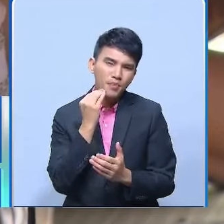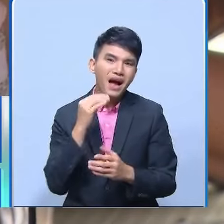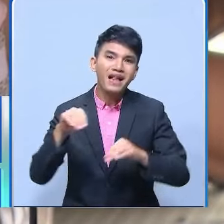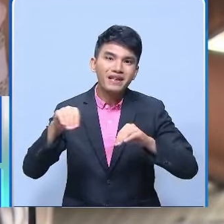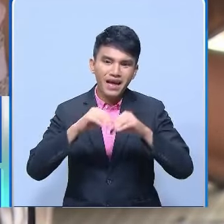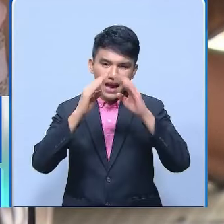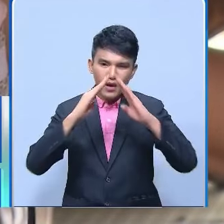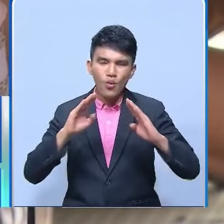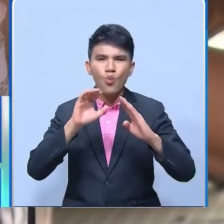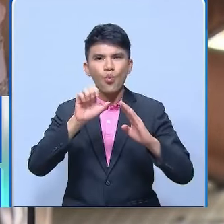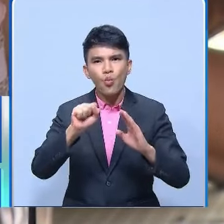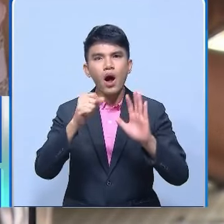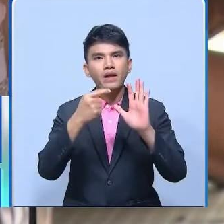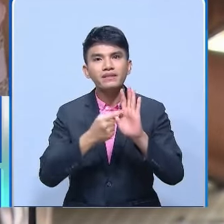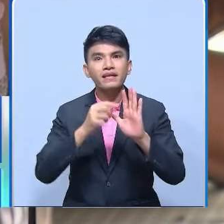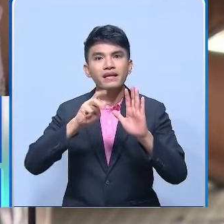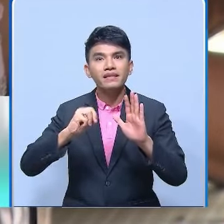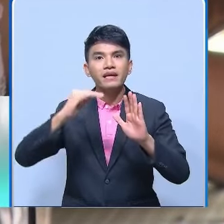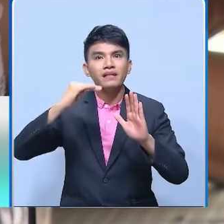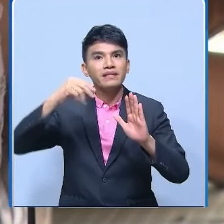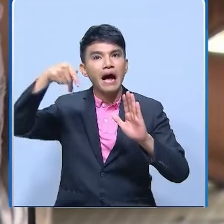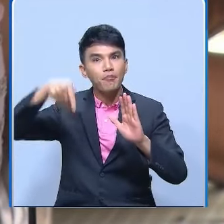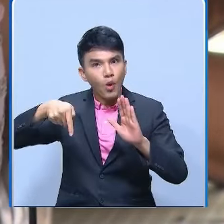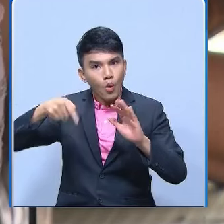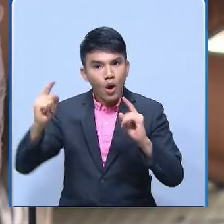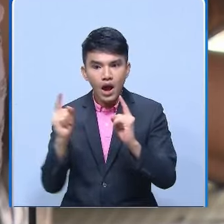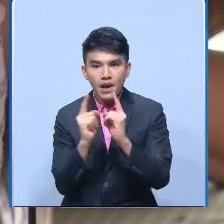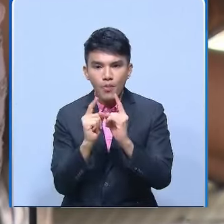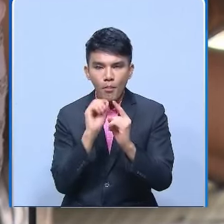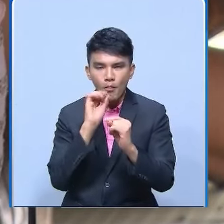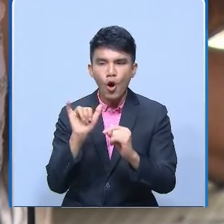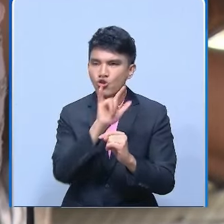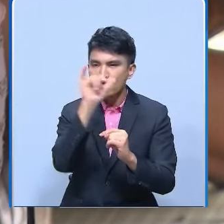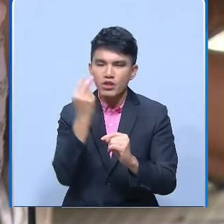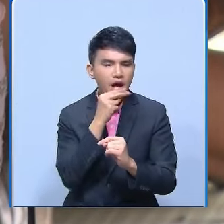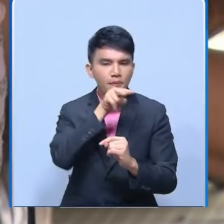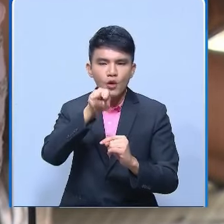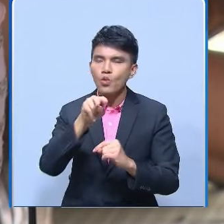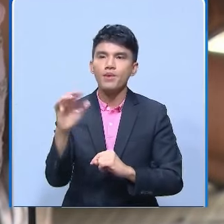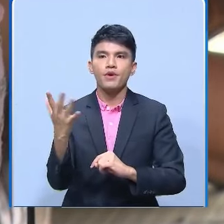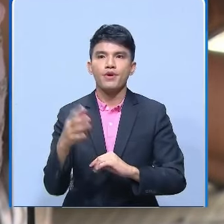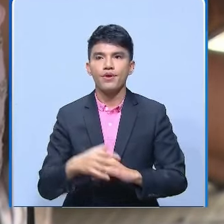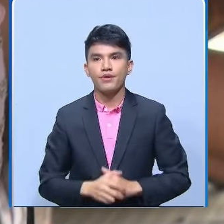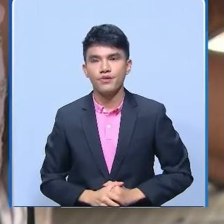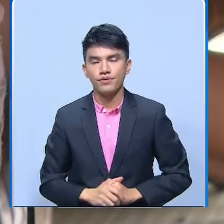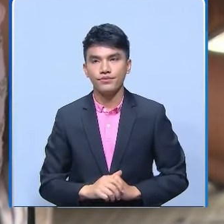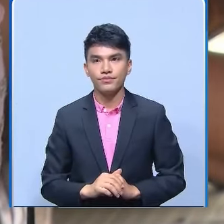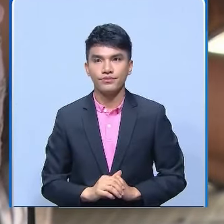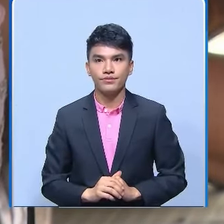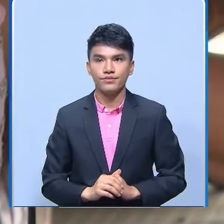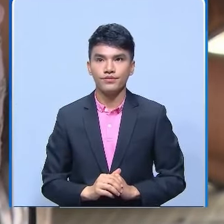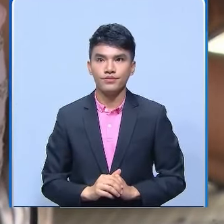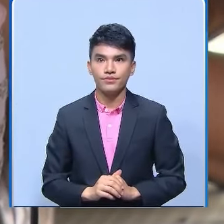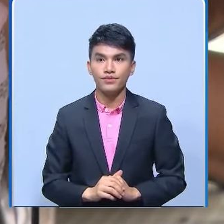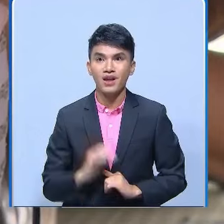3โปเพื่อไปหาแล้วน้องเก็กับญาติเขไปกันแต่ก็ไม่เจอค่ะครับอืเค้า